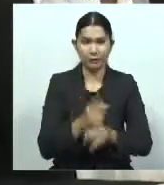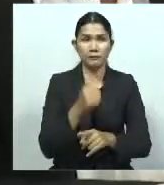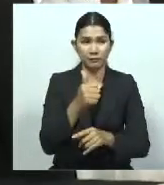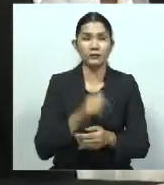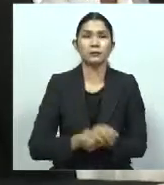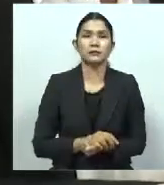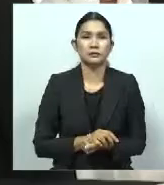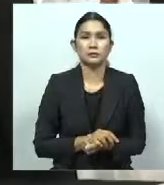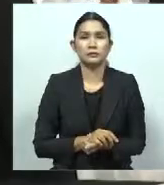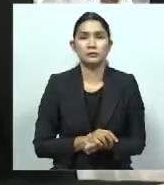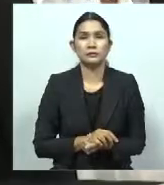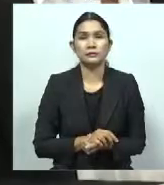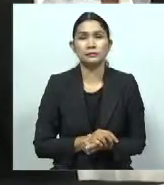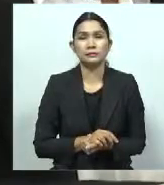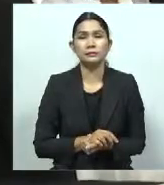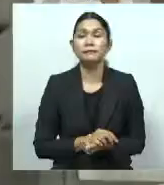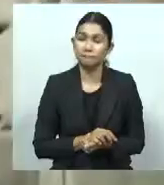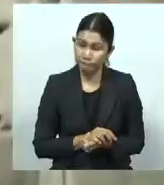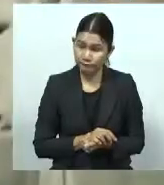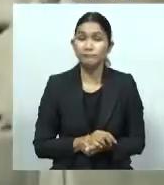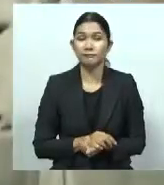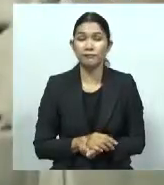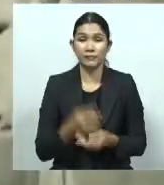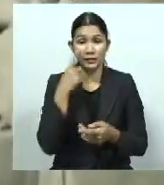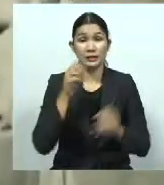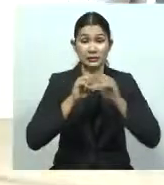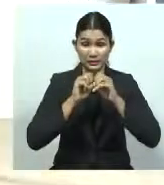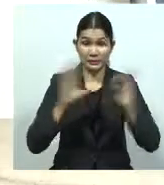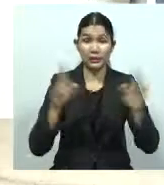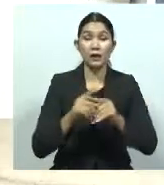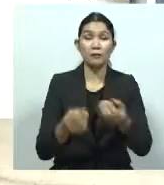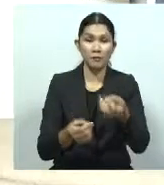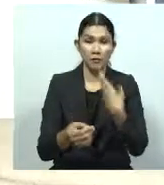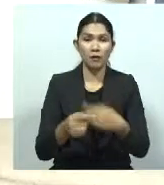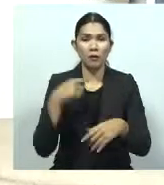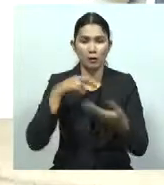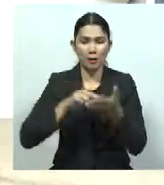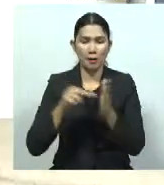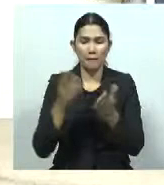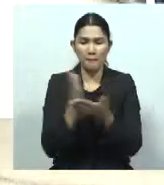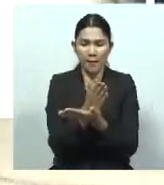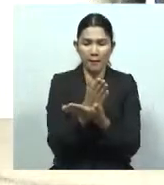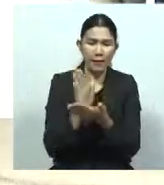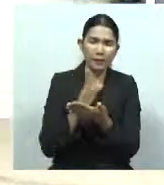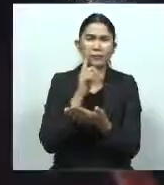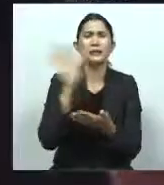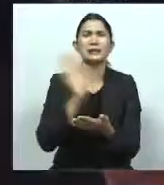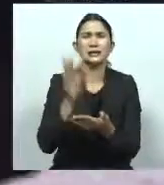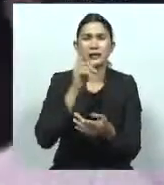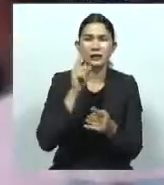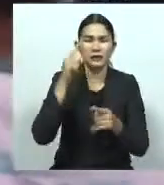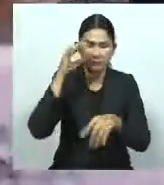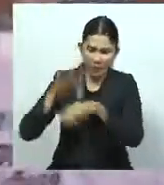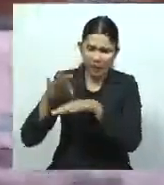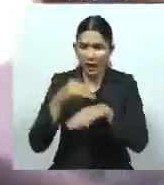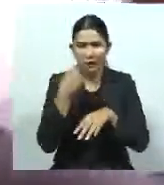ะครับ ก็เป็นคำยืนยันจากคุณอุตมะนะครับบอกว่าไม่ได้มีการแบ่งเค้กหรอกแต่ว่ามีการพูดคุยในเรื่อง